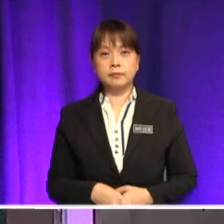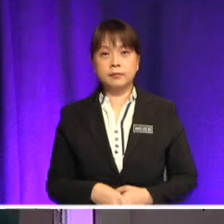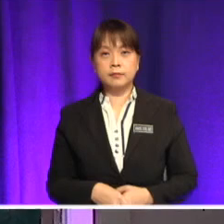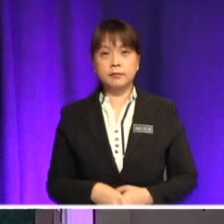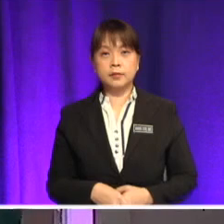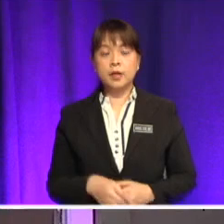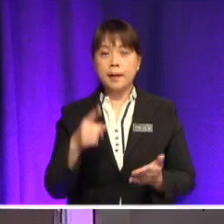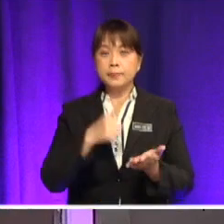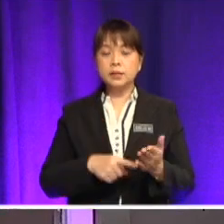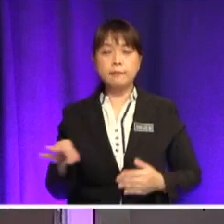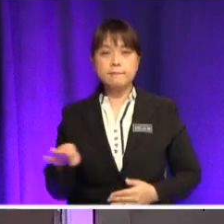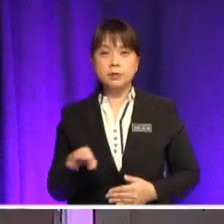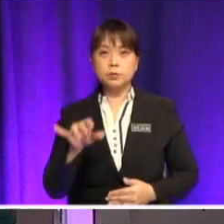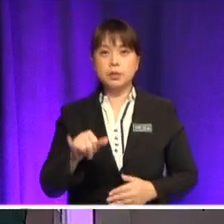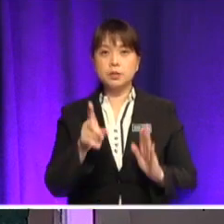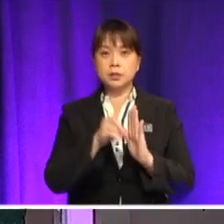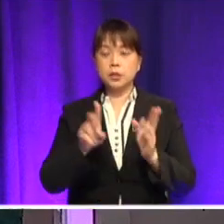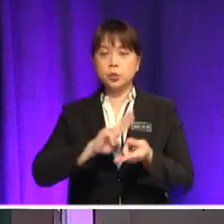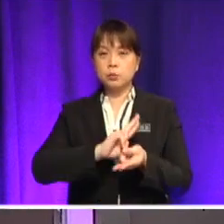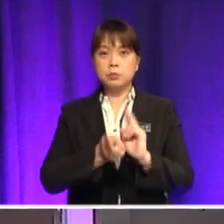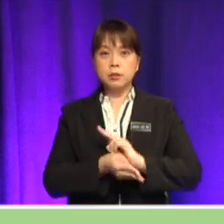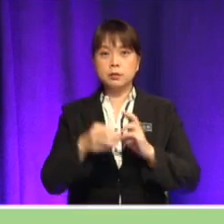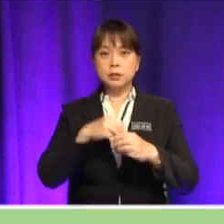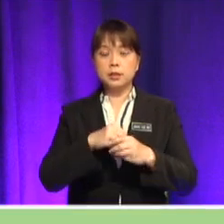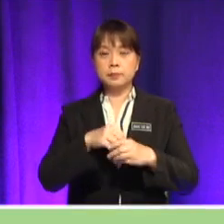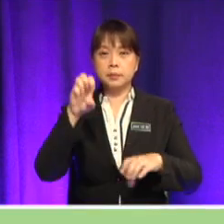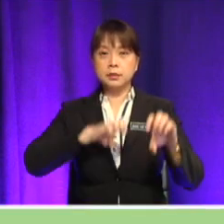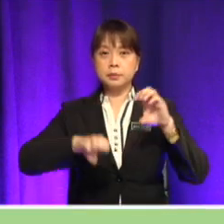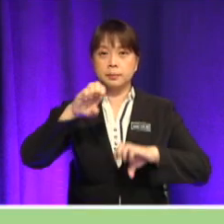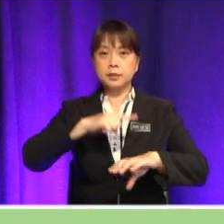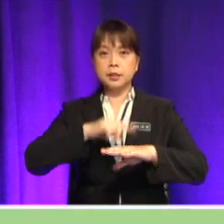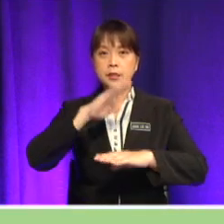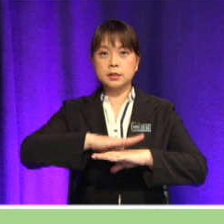yang diubah dalam eksperimen di atas